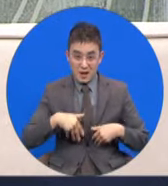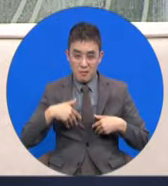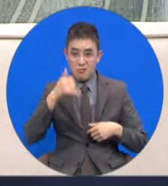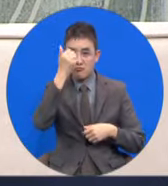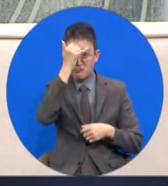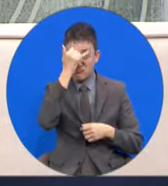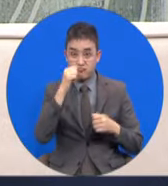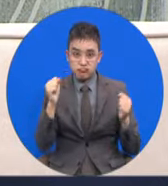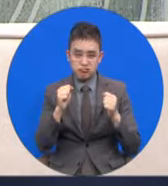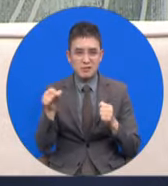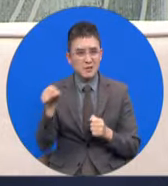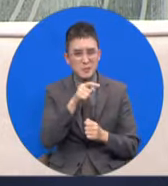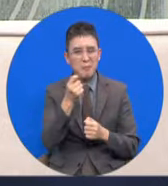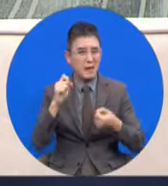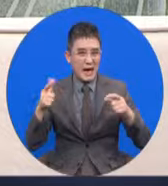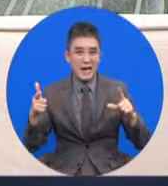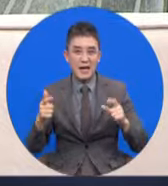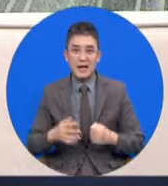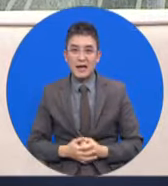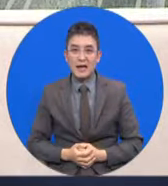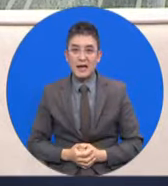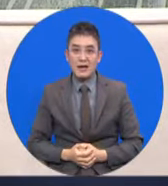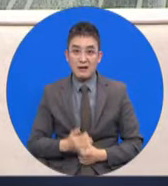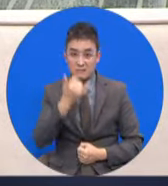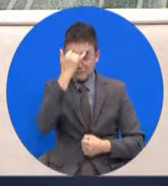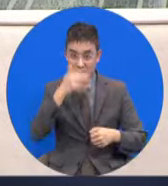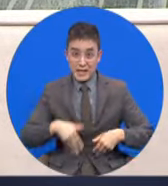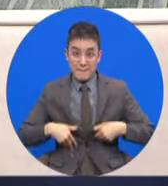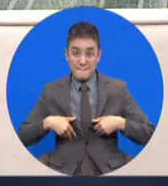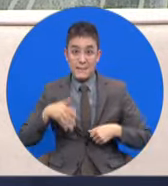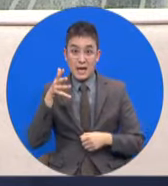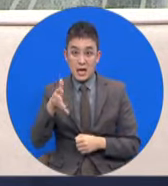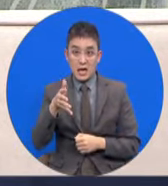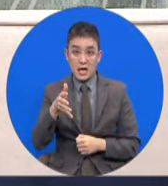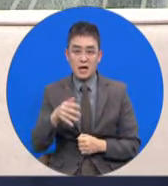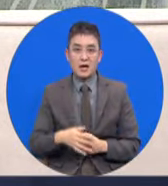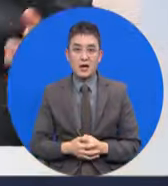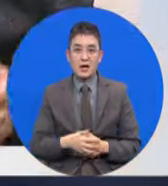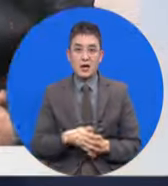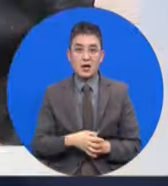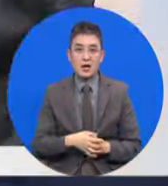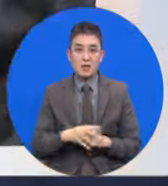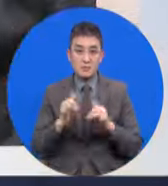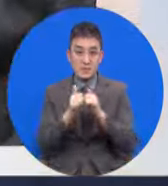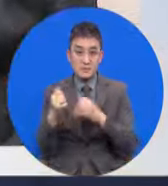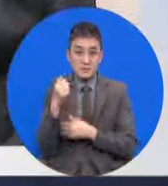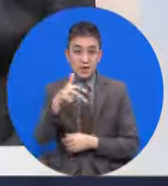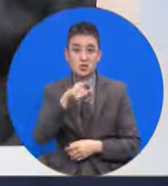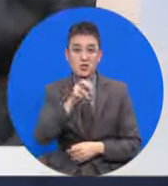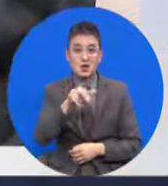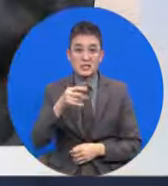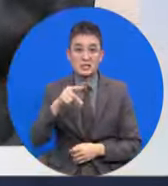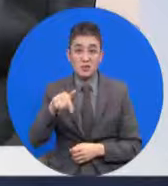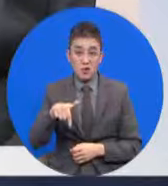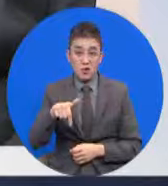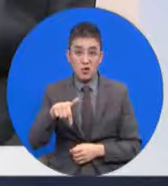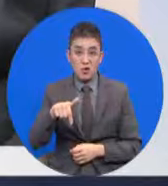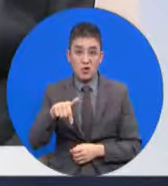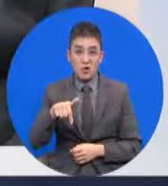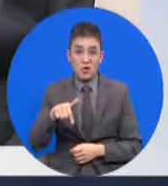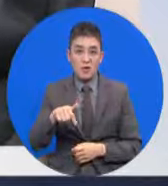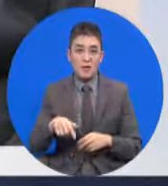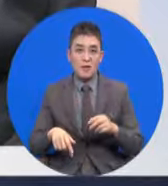어쨌든 충남 지역은 뭐 우리가 뭐 정진석 뭐라자면 뭐 박수현으로 대변되는